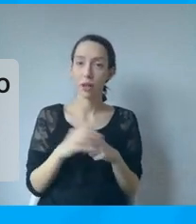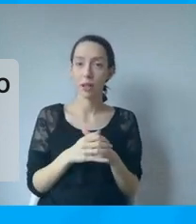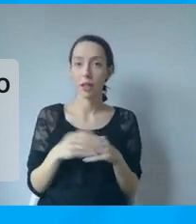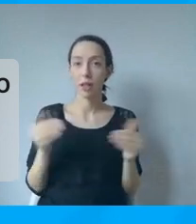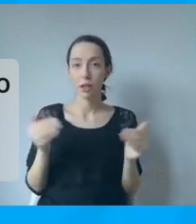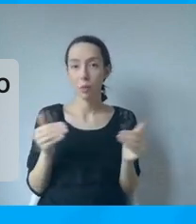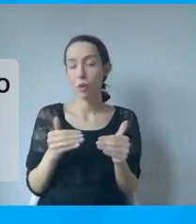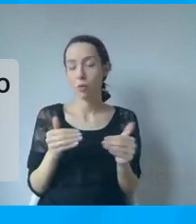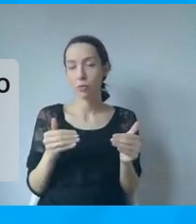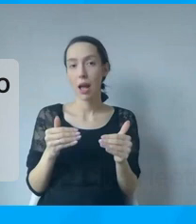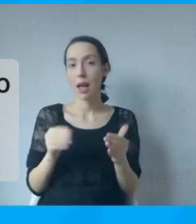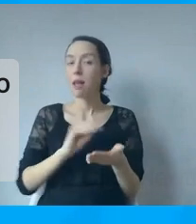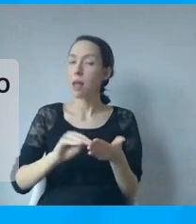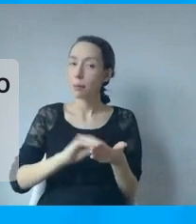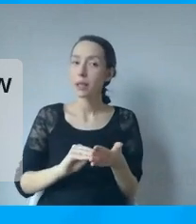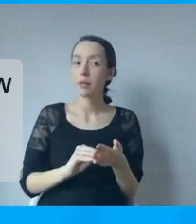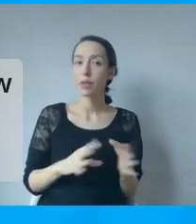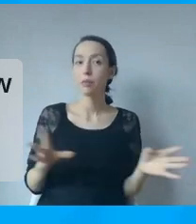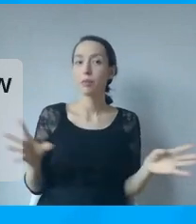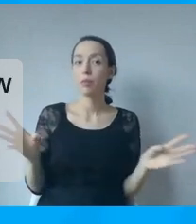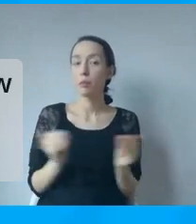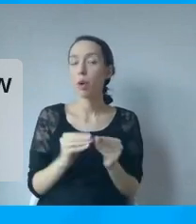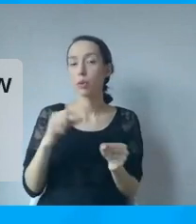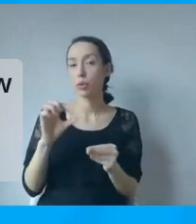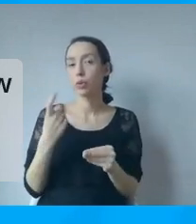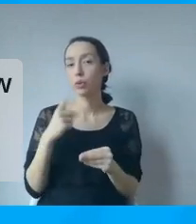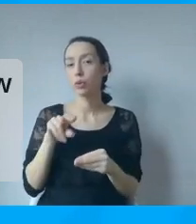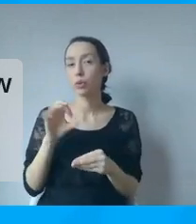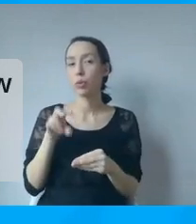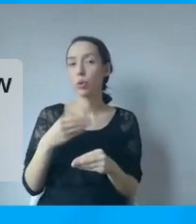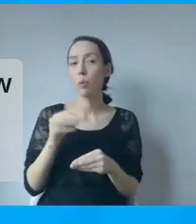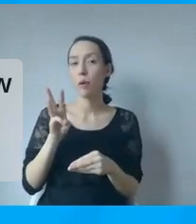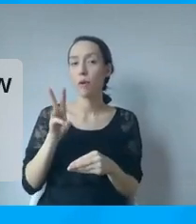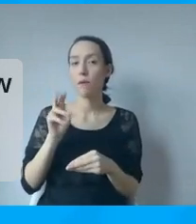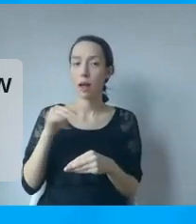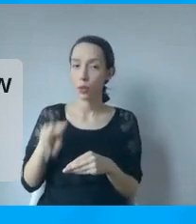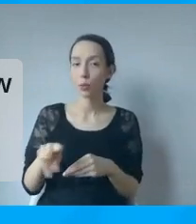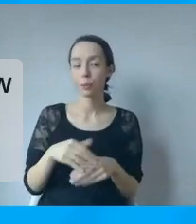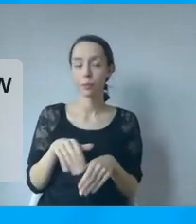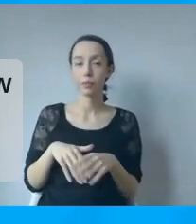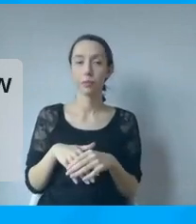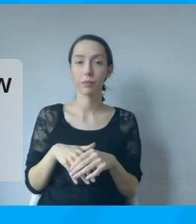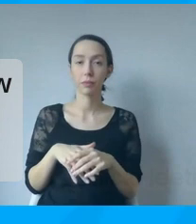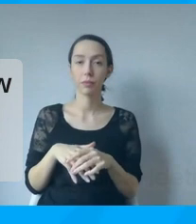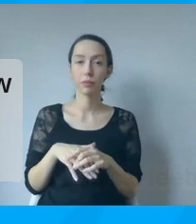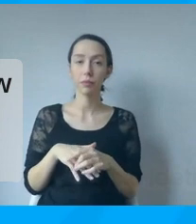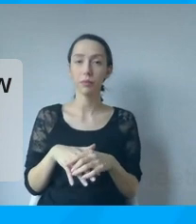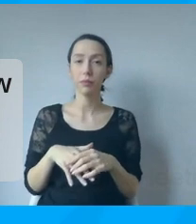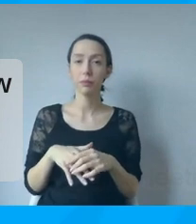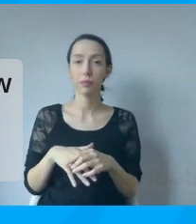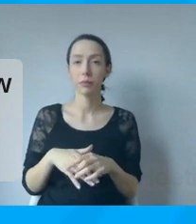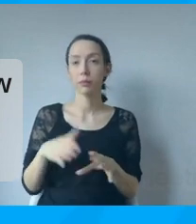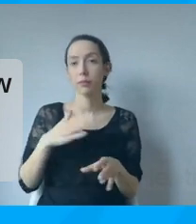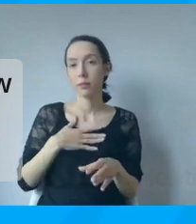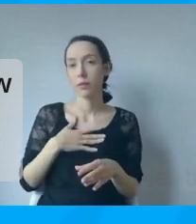sekcji podsumowanie to dodać. Także oprócz tego i tego też posiadam doświadczenie w tłumaczeniu tekstów na język